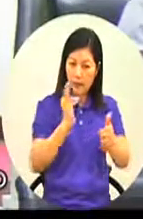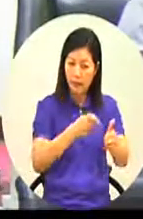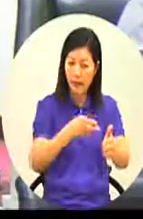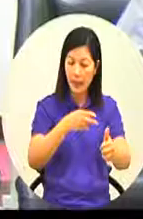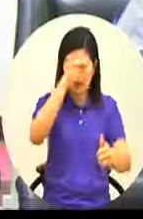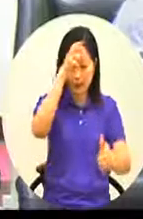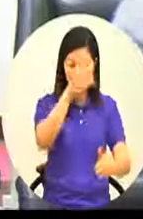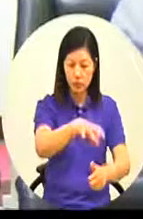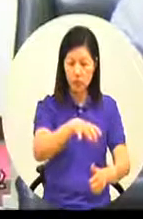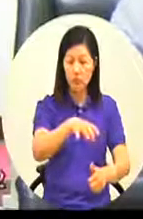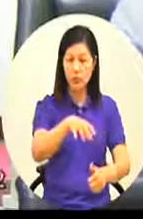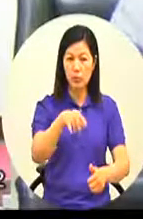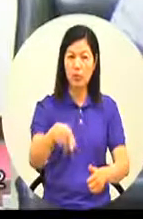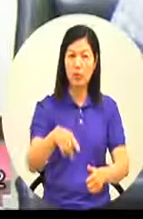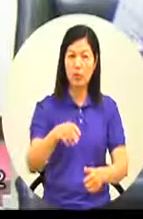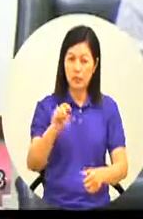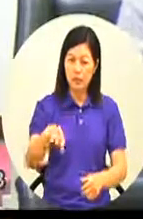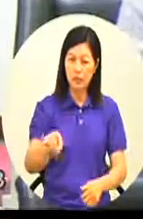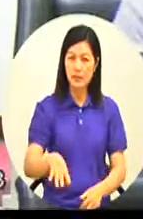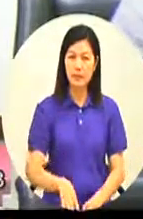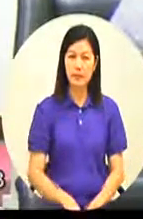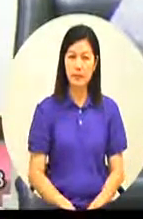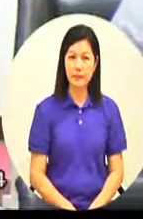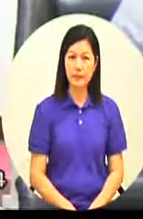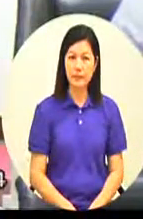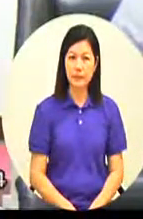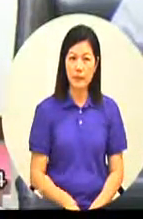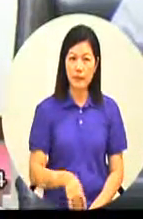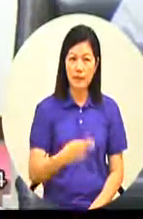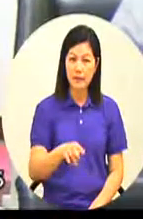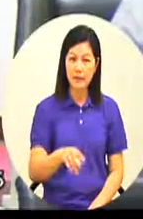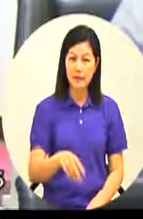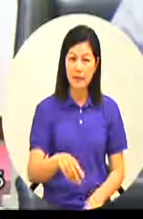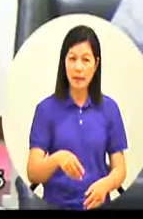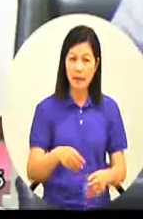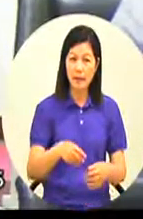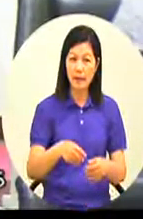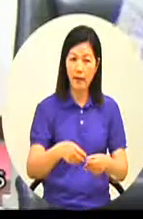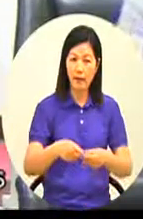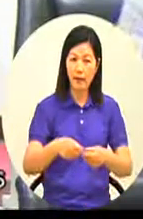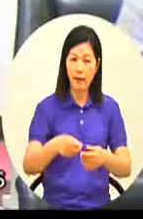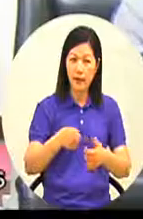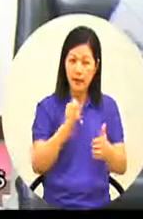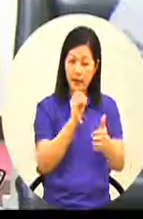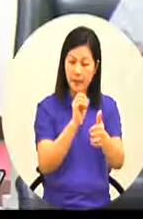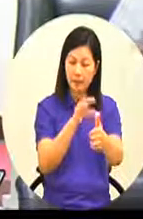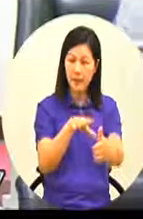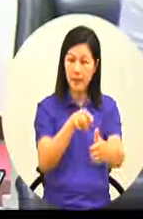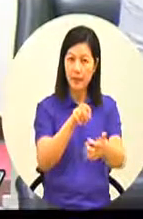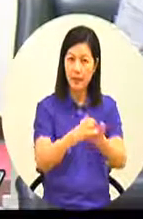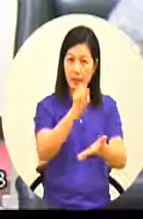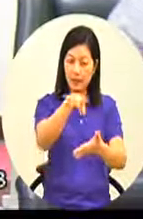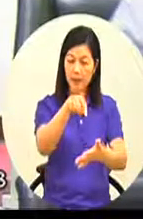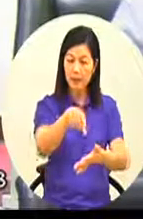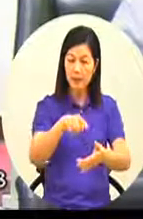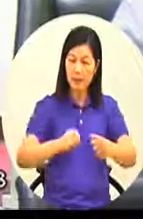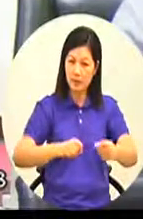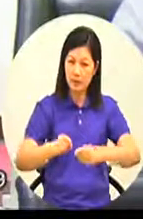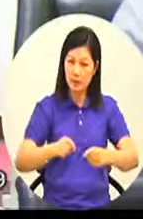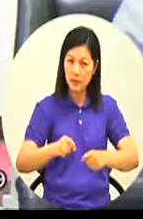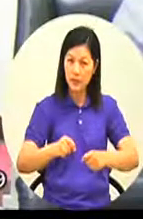爱分发，但分发嘞，绝对要爱个报告讲这个案件有没有结